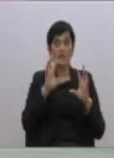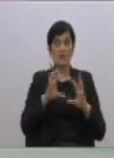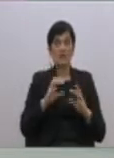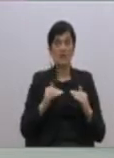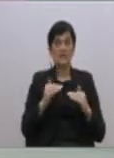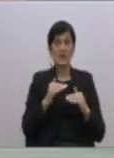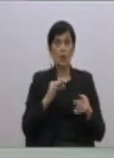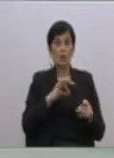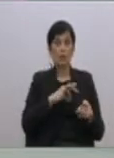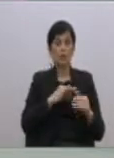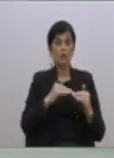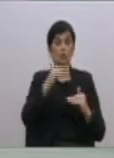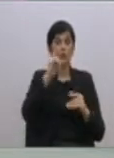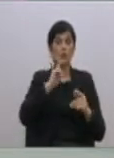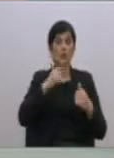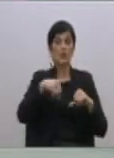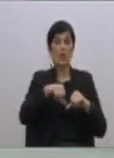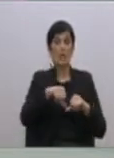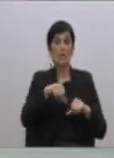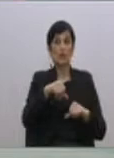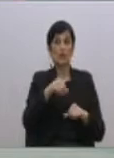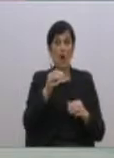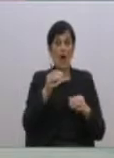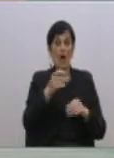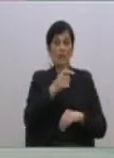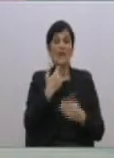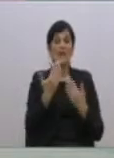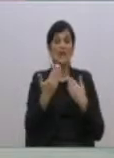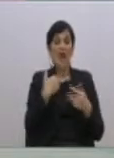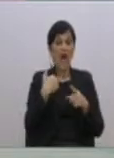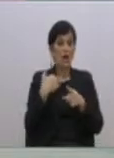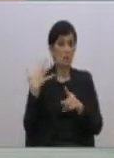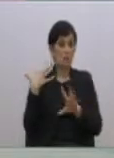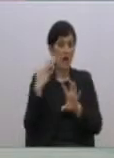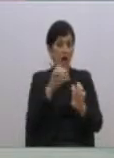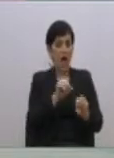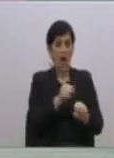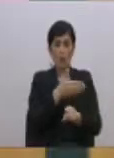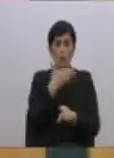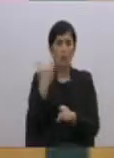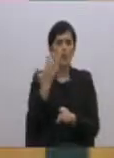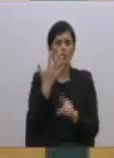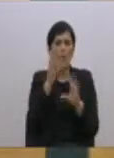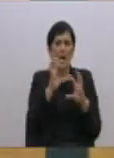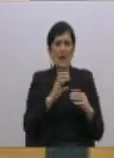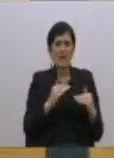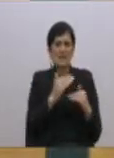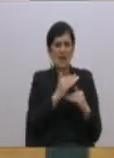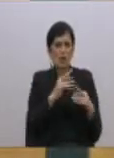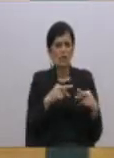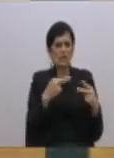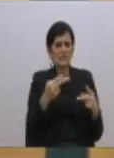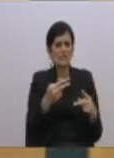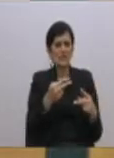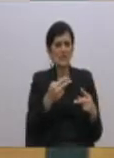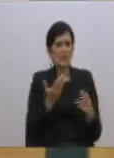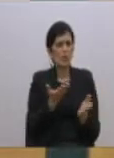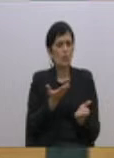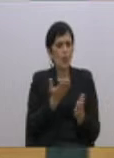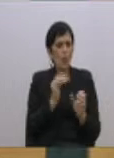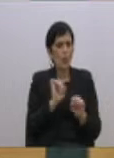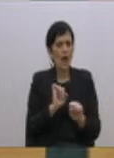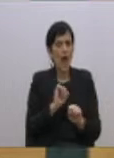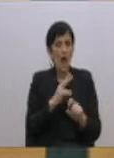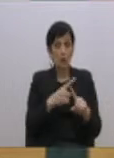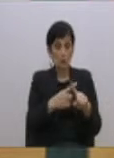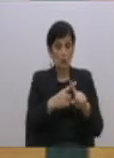აი აქ იუსტიციის უმაღლეს საბჭოს არამოსამართლე წევრების კენჭისხას არ უთქვენ მხარს და რომ საკონსტიტუციო ცვლილებას დაუჭერთ ან